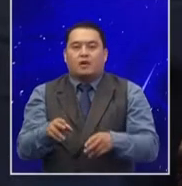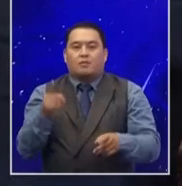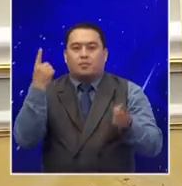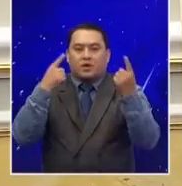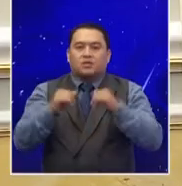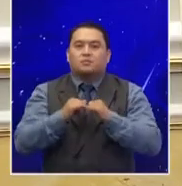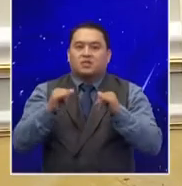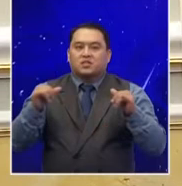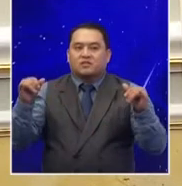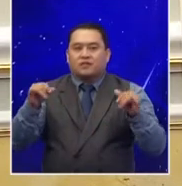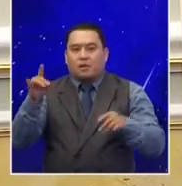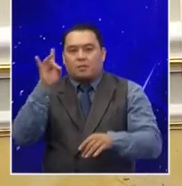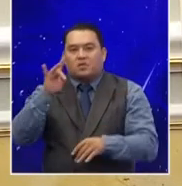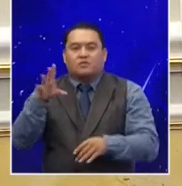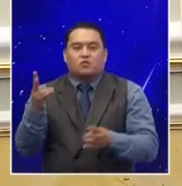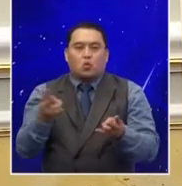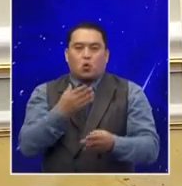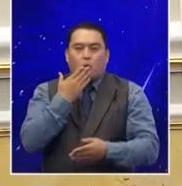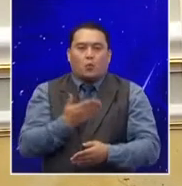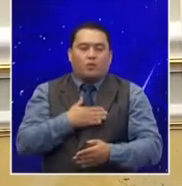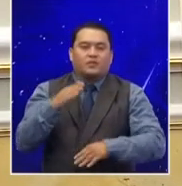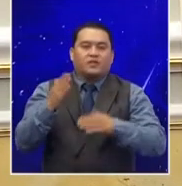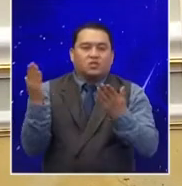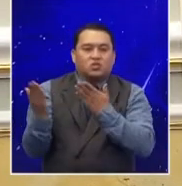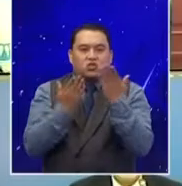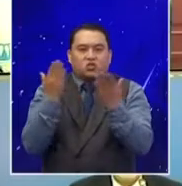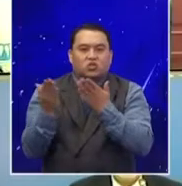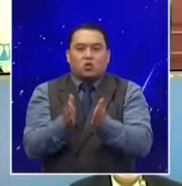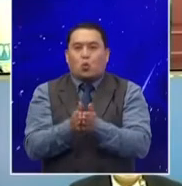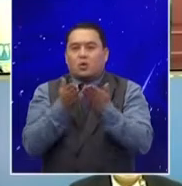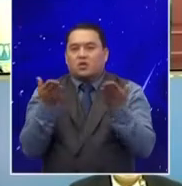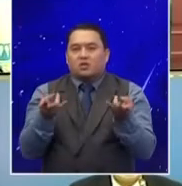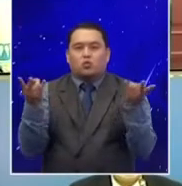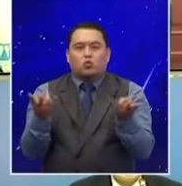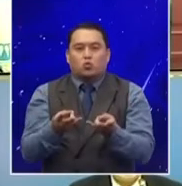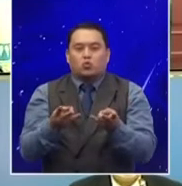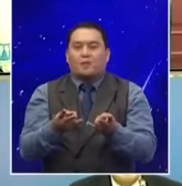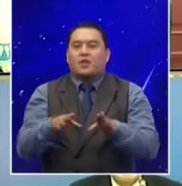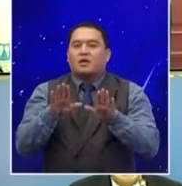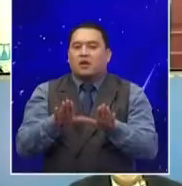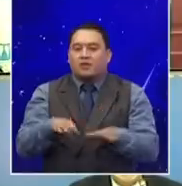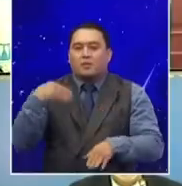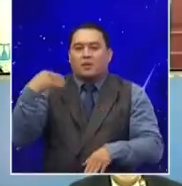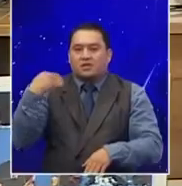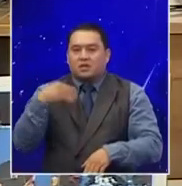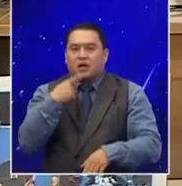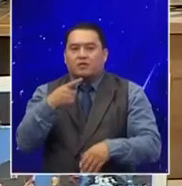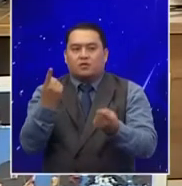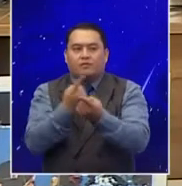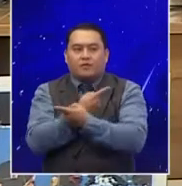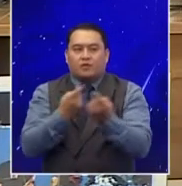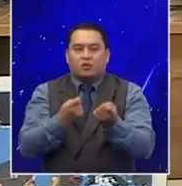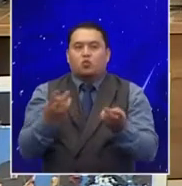роли. Дети с ранних лет должны выработать в себе любовь к чтению, а защита их прав будет стоять отдельным пунктом. Касым-Жомарт Токаев заявил о